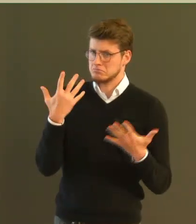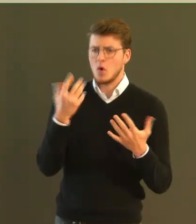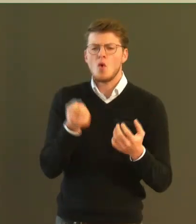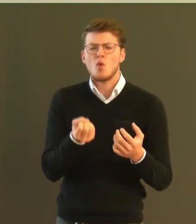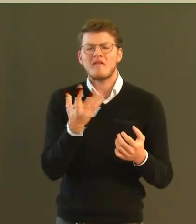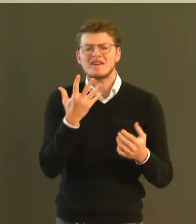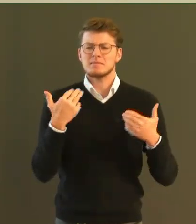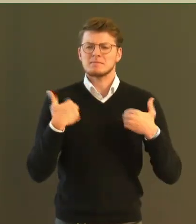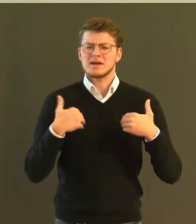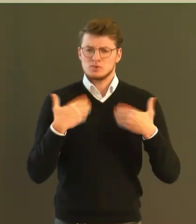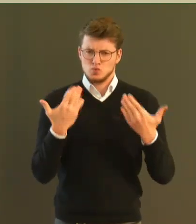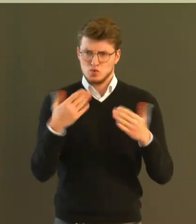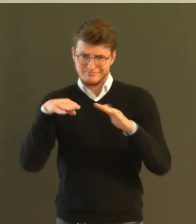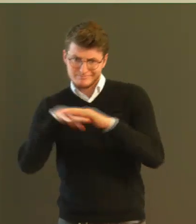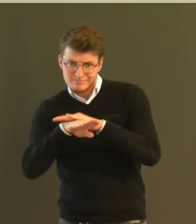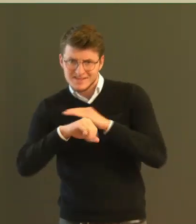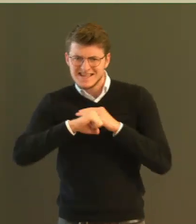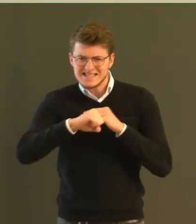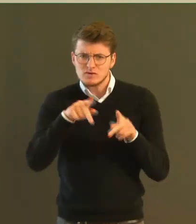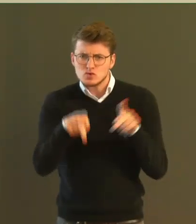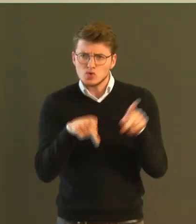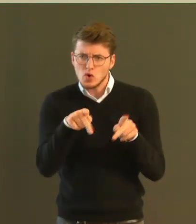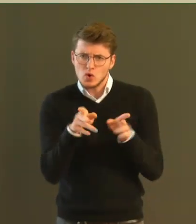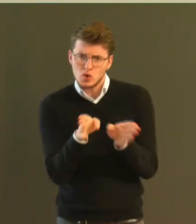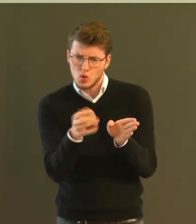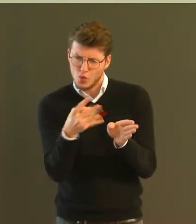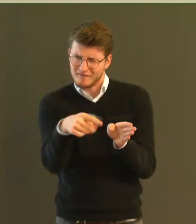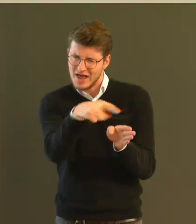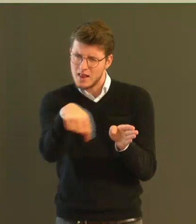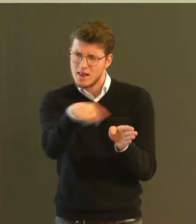ouvert son retour d'europe intensive or